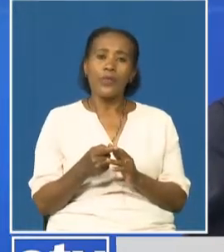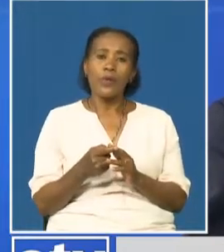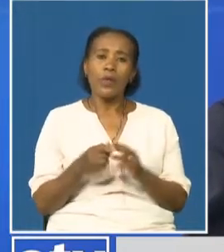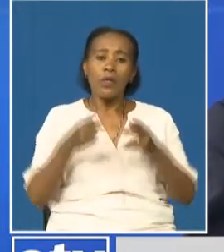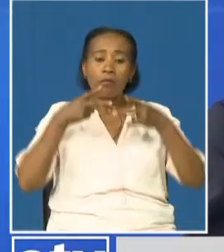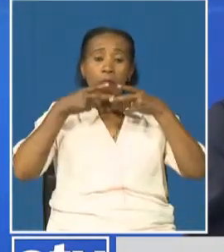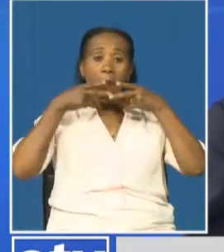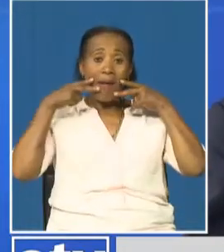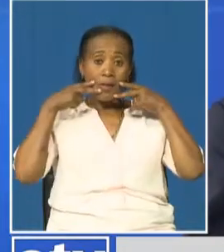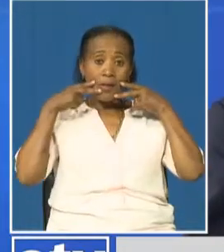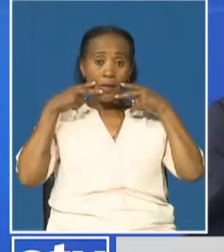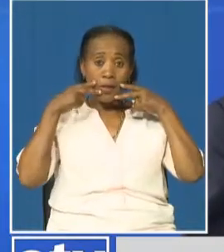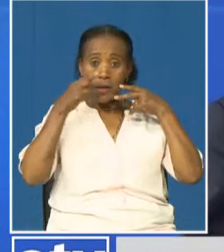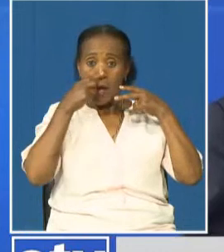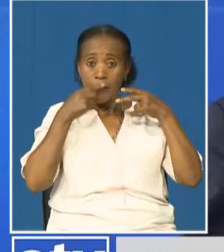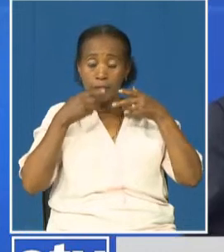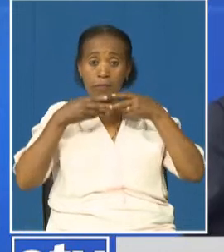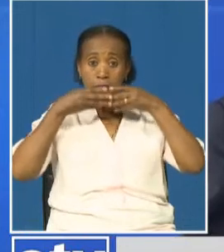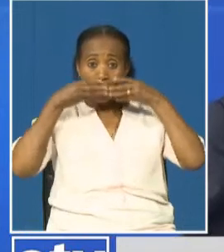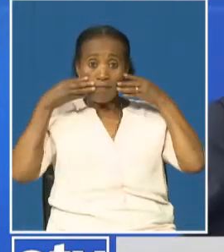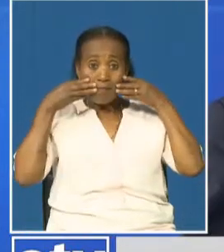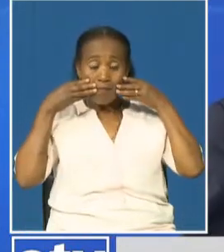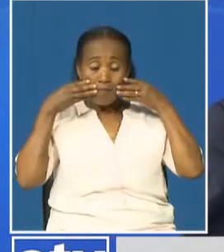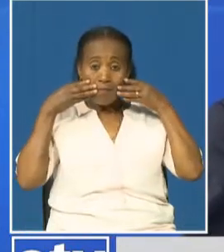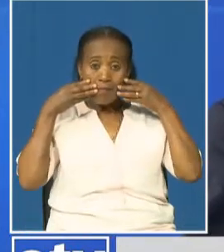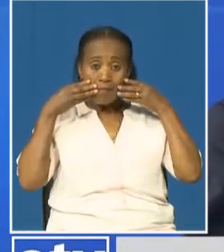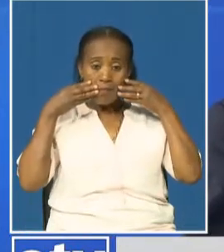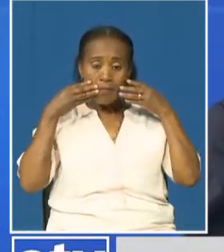የፊት መሸፈኛ ያፍና ያፍንጫ መሸፈኛ